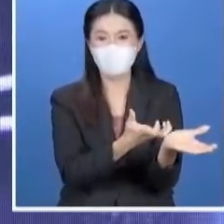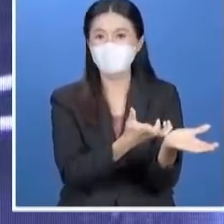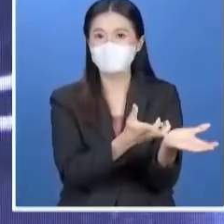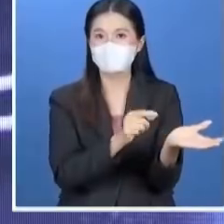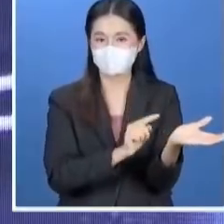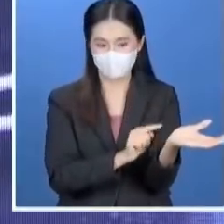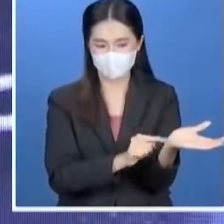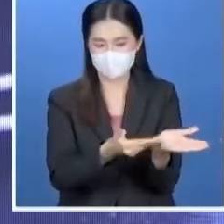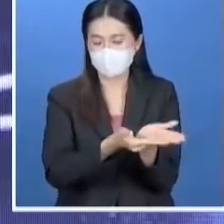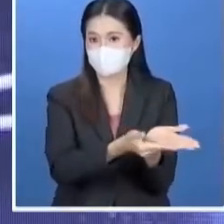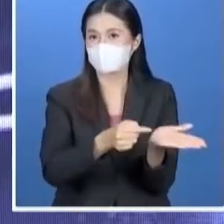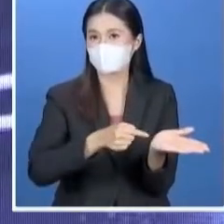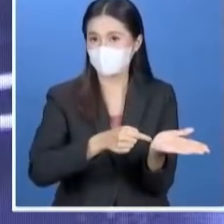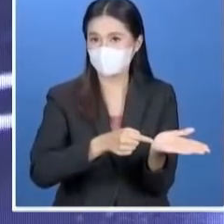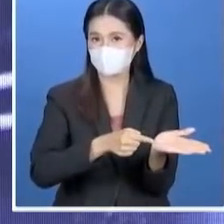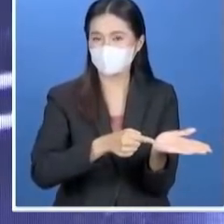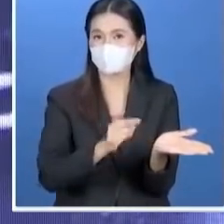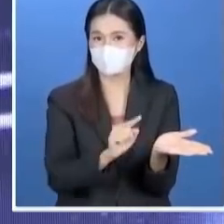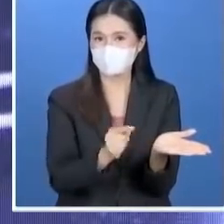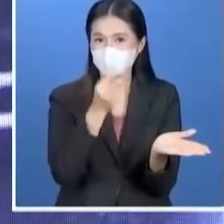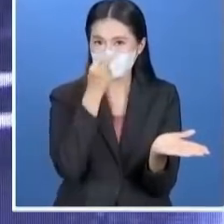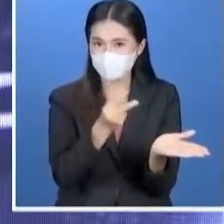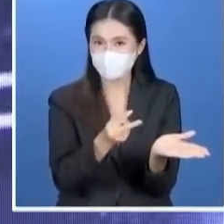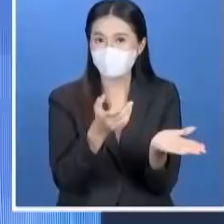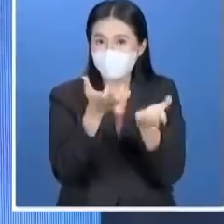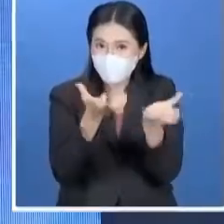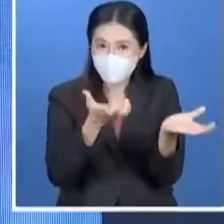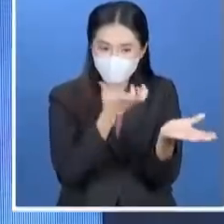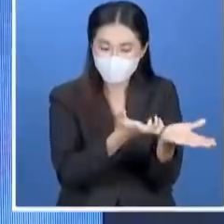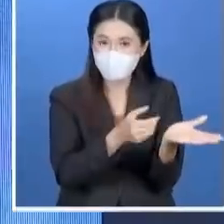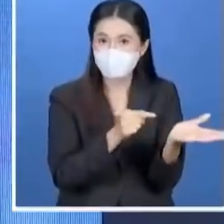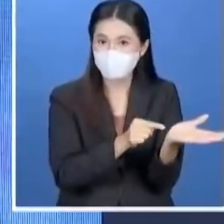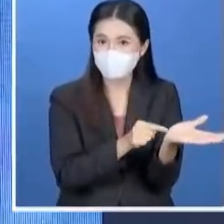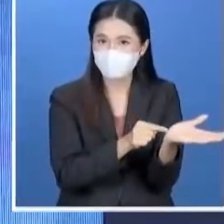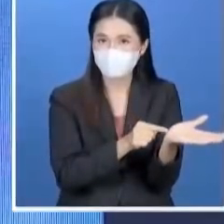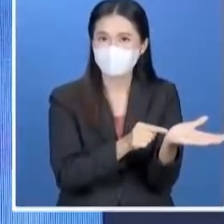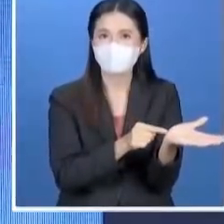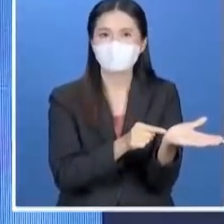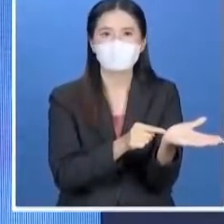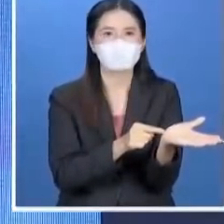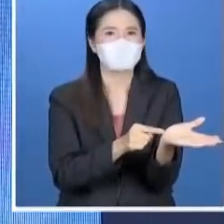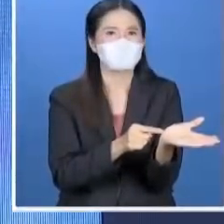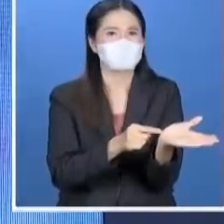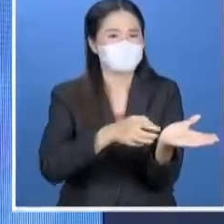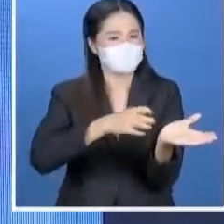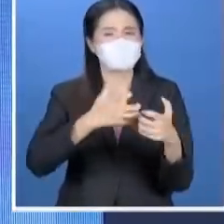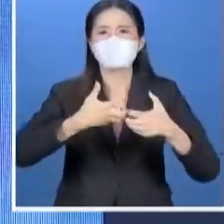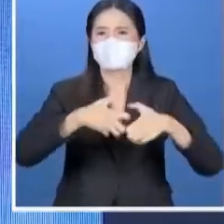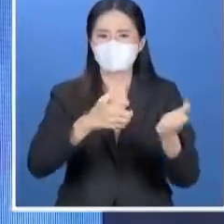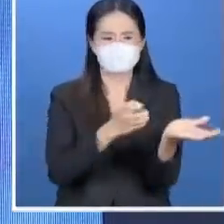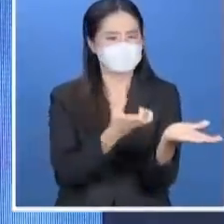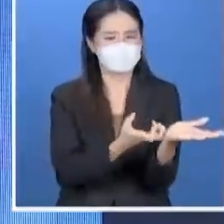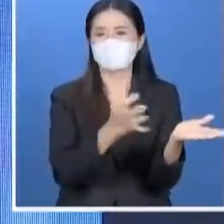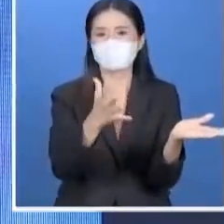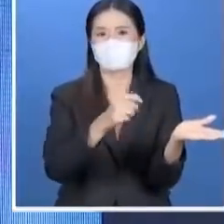ต้องอยู่ในแนวระดับนั้นและจากมุมที่เห็นวัตถุดังกล่าวนั้นบังแสงไฟยืนยันว่าไม่ใช่เครื่องยนต์ท้ายเรือเพราะเครื่